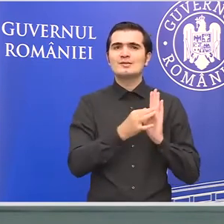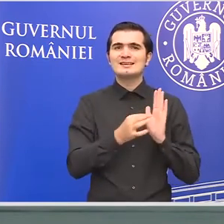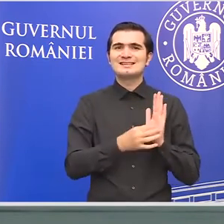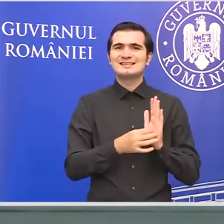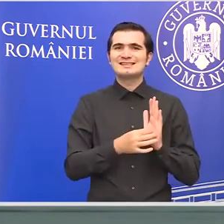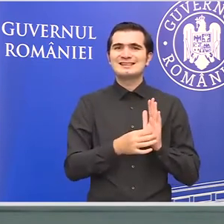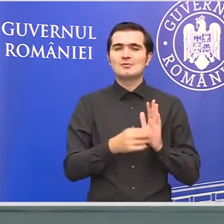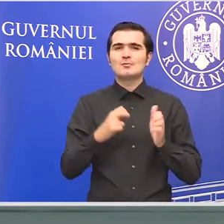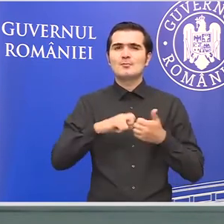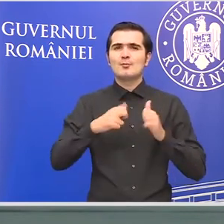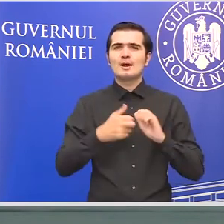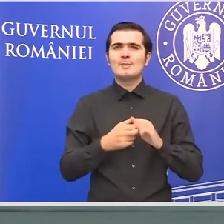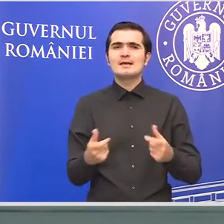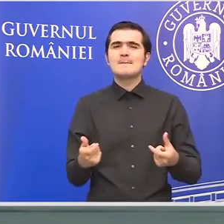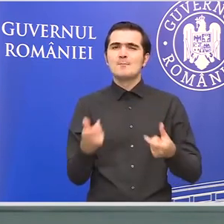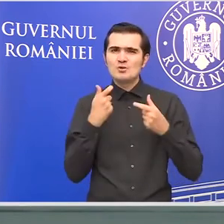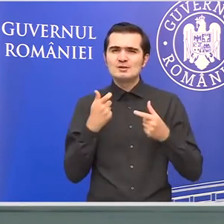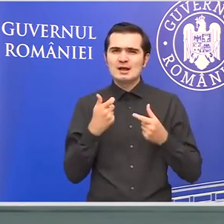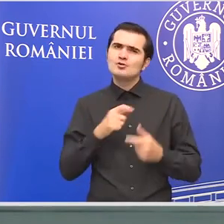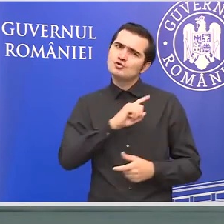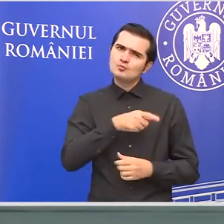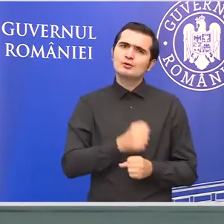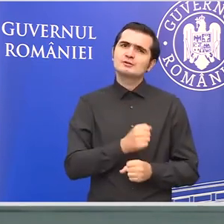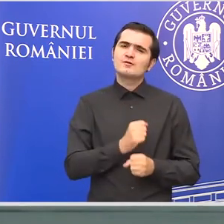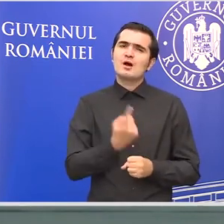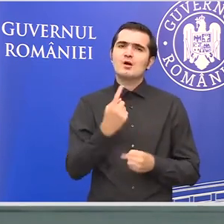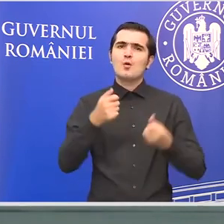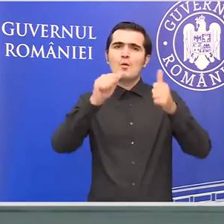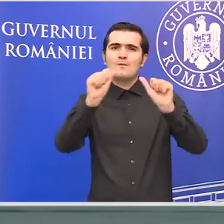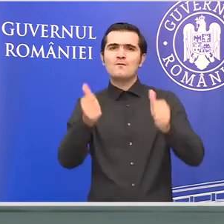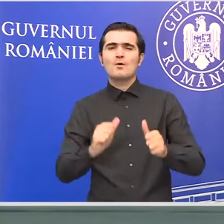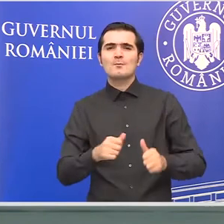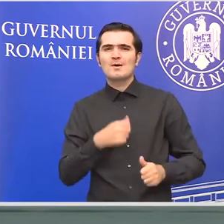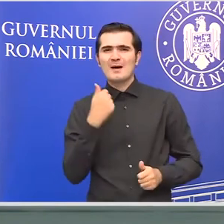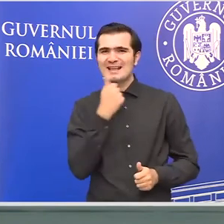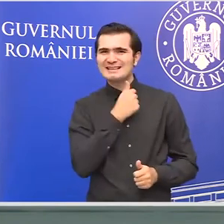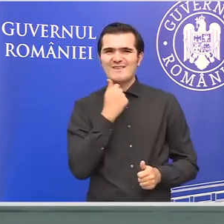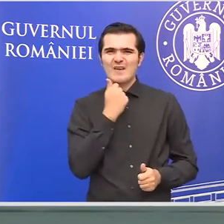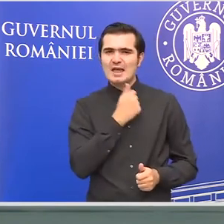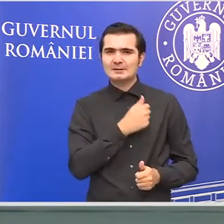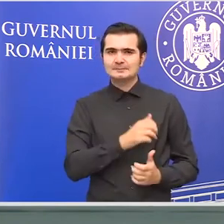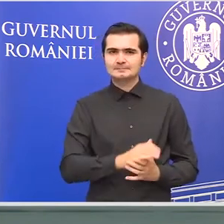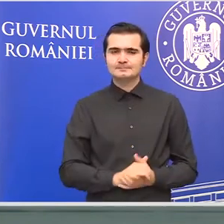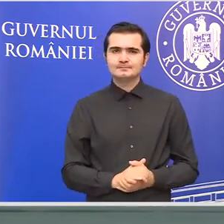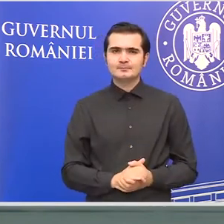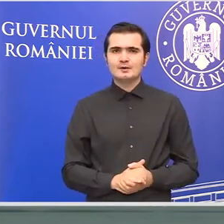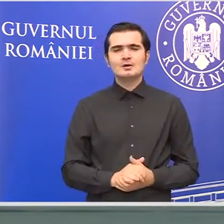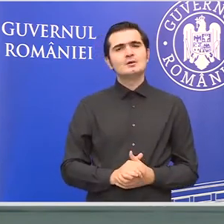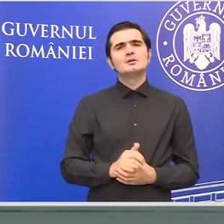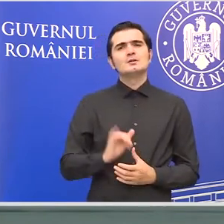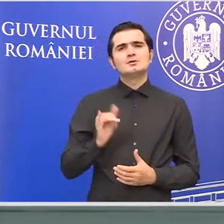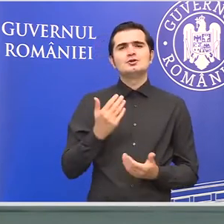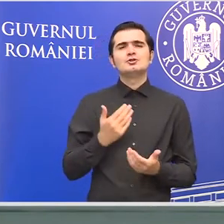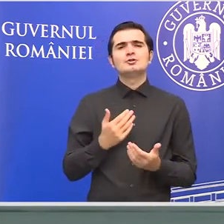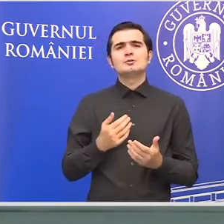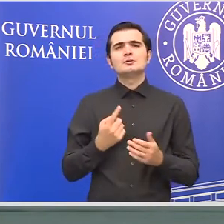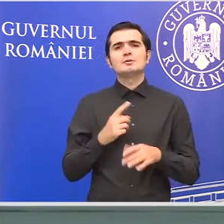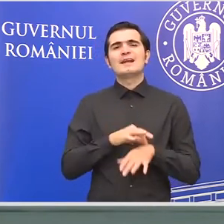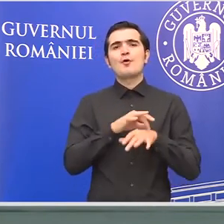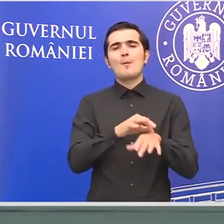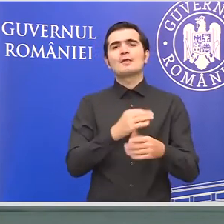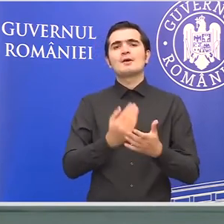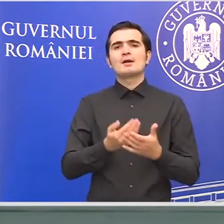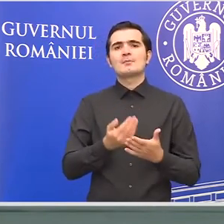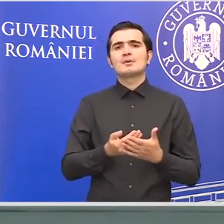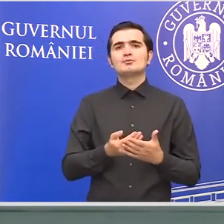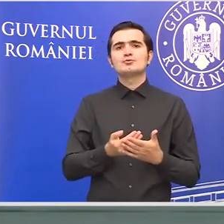cresc riscul de a face o formă cu complicații chiar în ciuda vaccinării, și celor care au prin natura profesiei